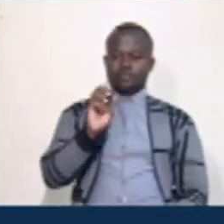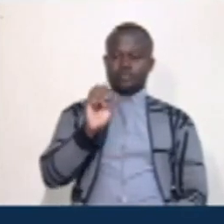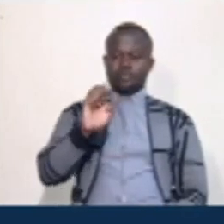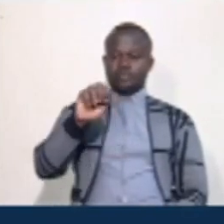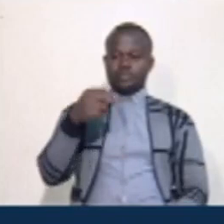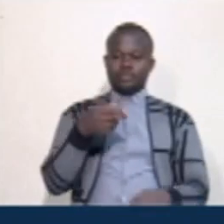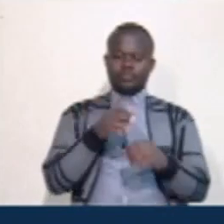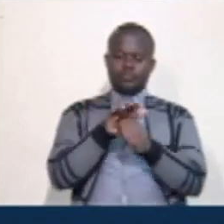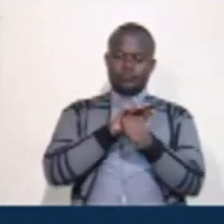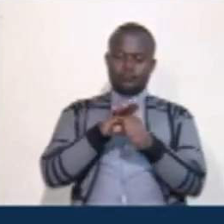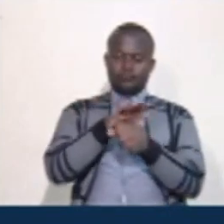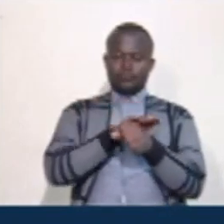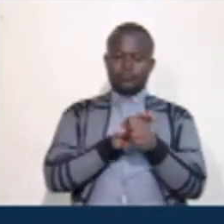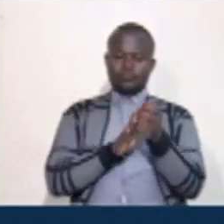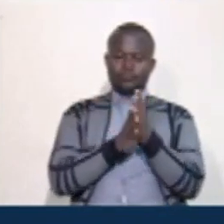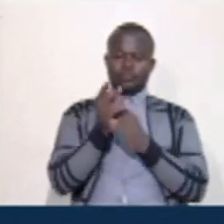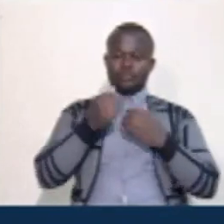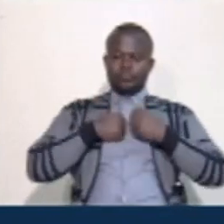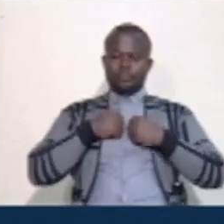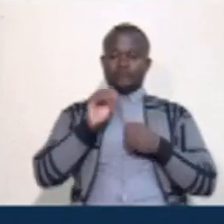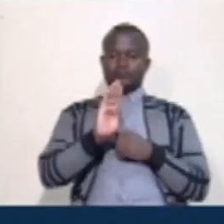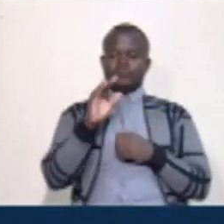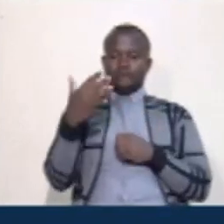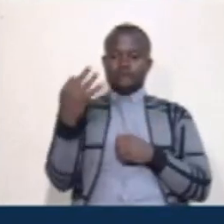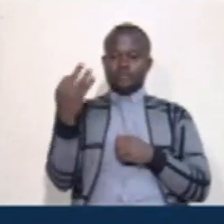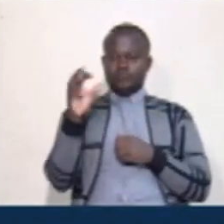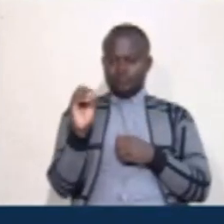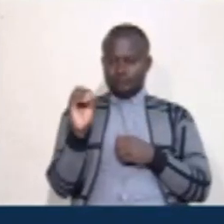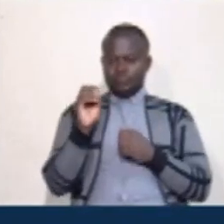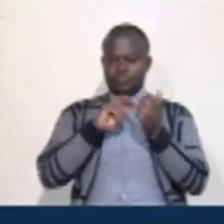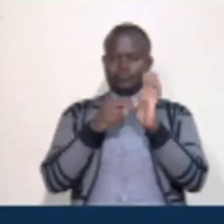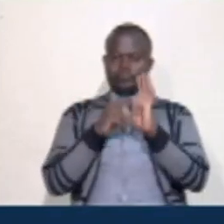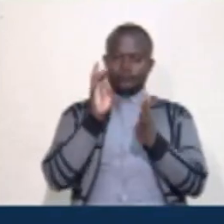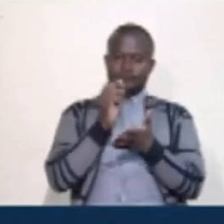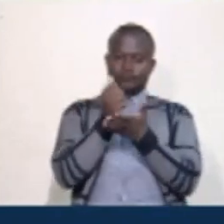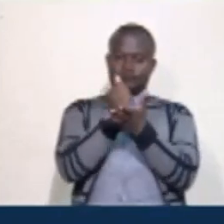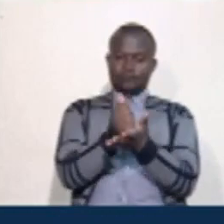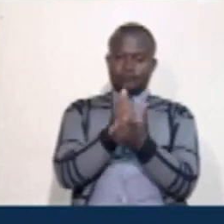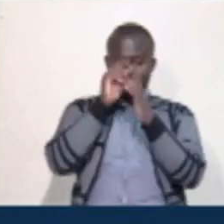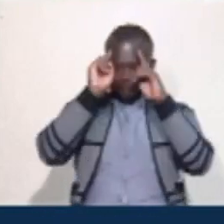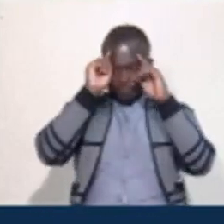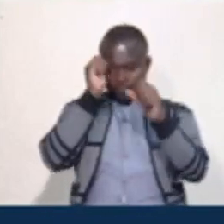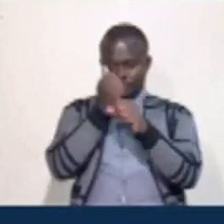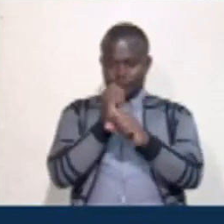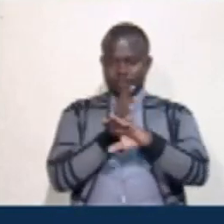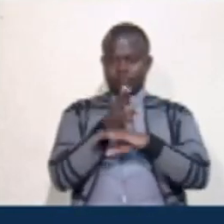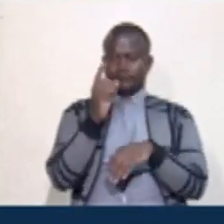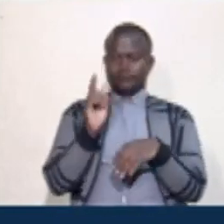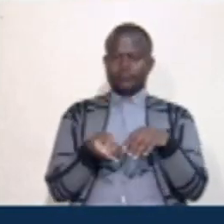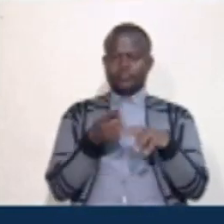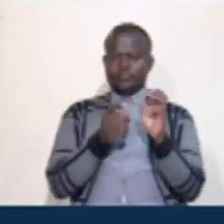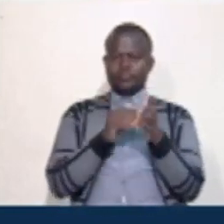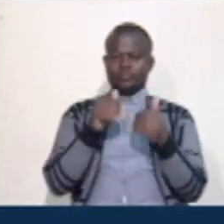ruzuzura rutwaye amafaranga y'u Rwanda arenga miliyari 530. Ni umushinga uzafasha guhanga imirimo igihumbi